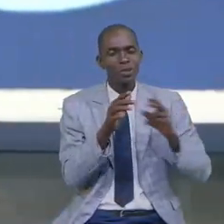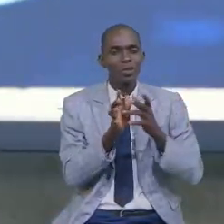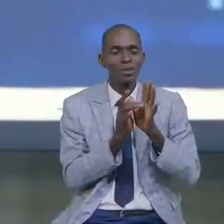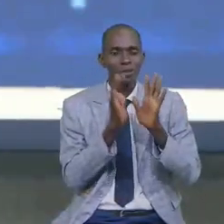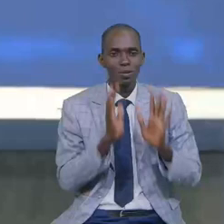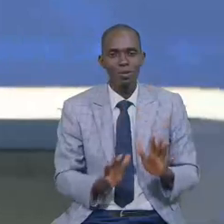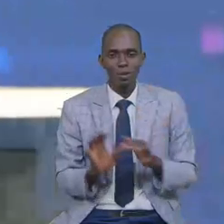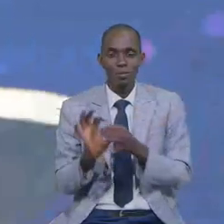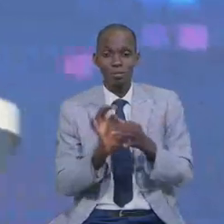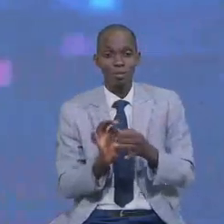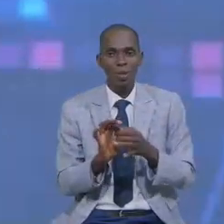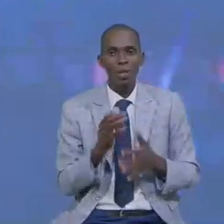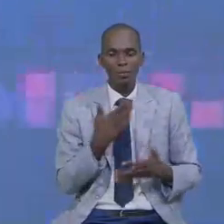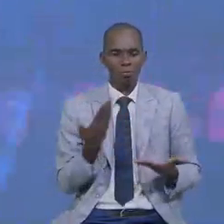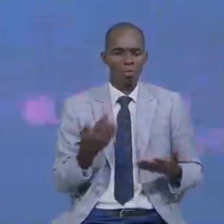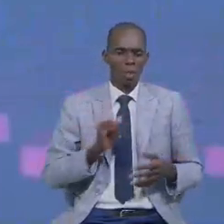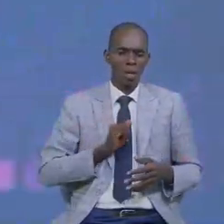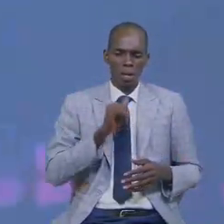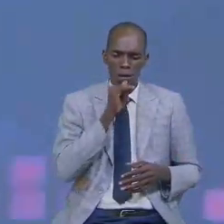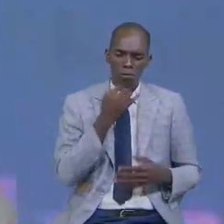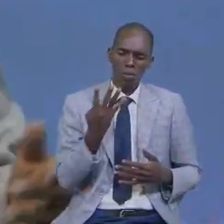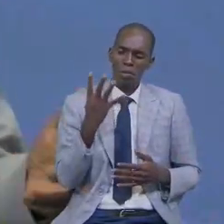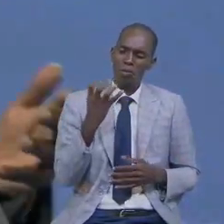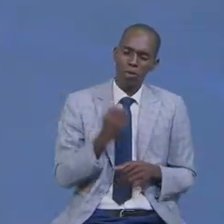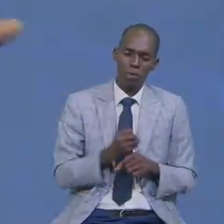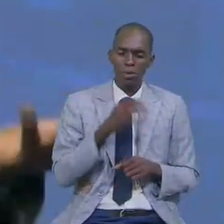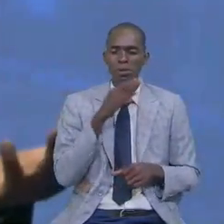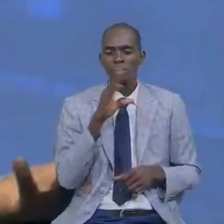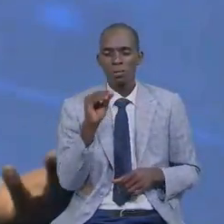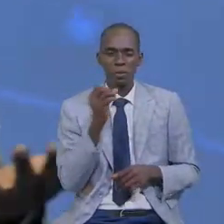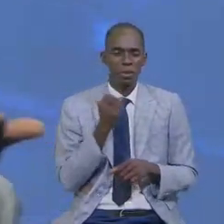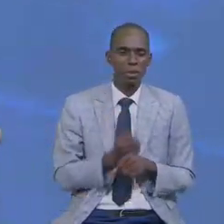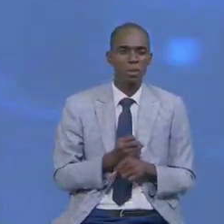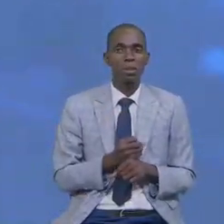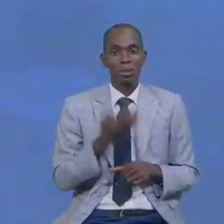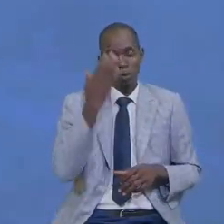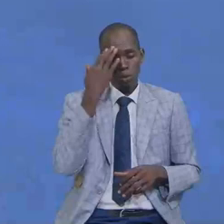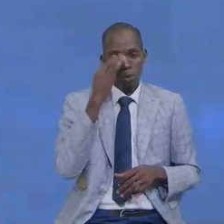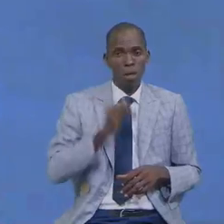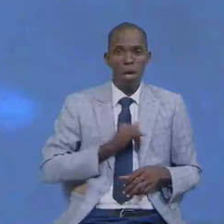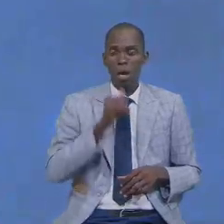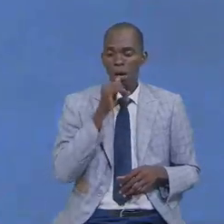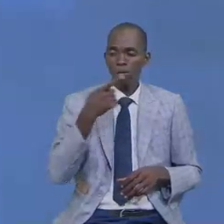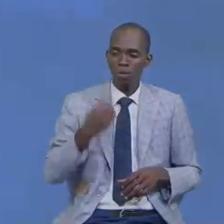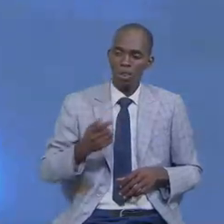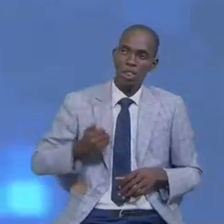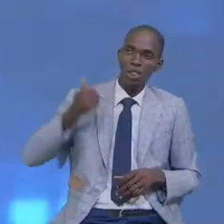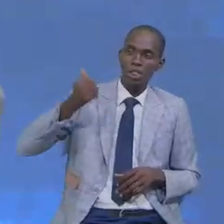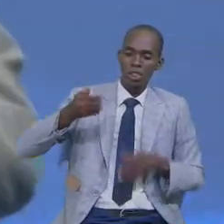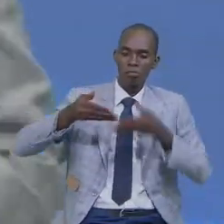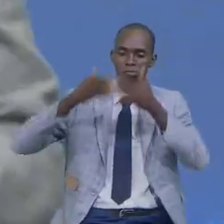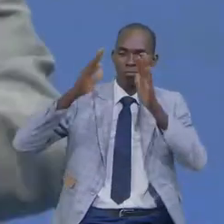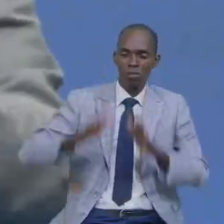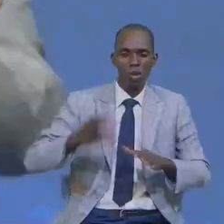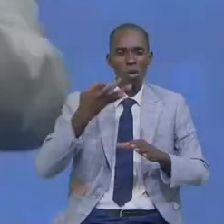Pour l'union scripturaire, j'ai 40 ans, j'ai 50 ans. Vous savez, je suis le chef, le dirigeant, et je dirige